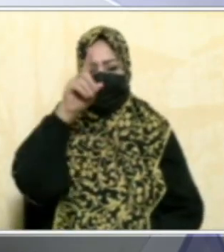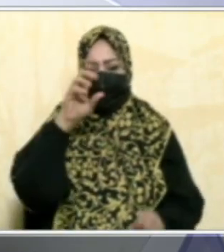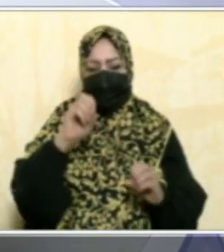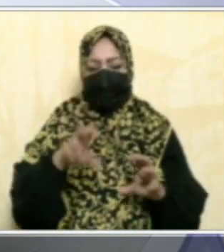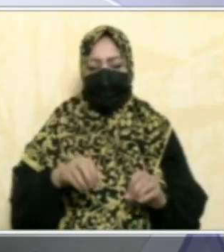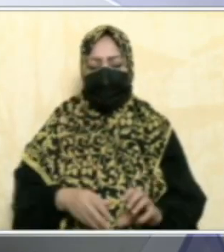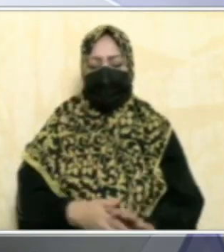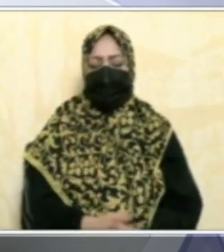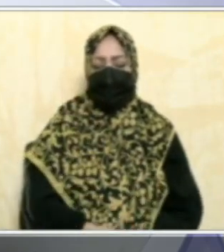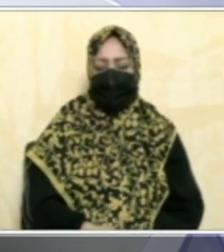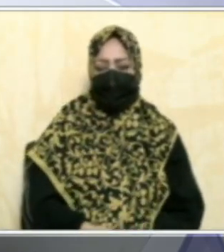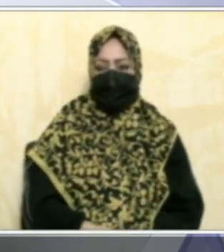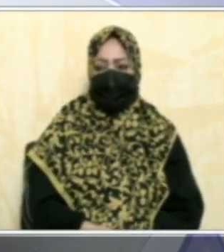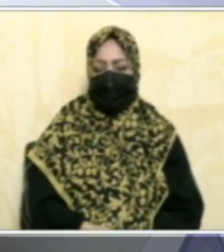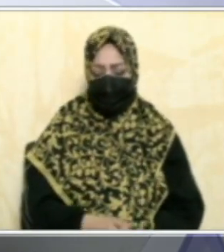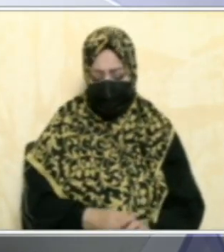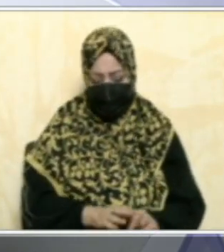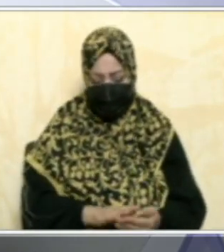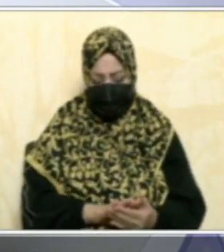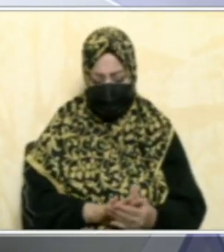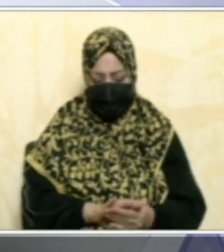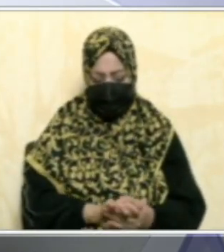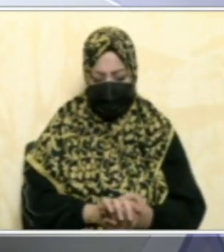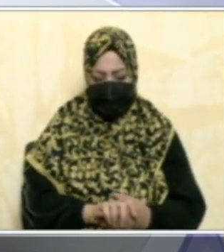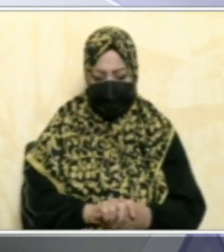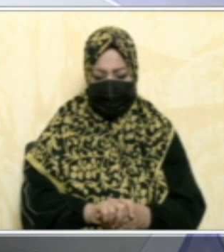الأخت أم محمد من الأبيار.